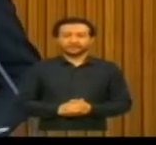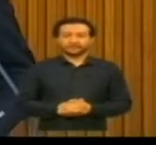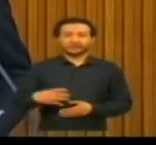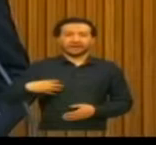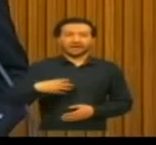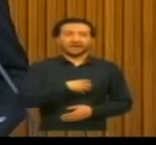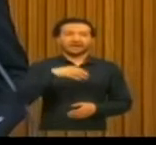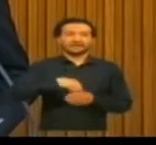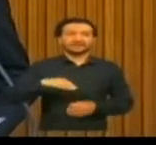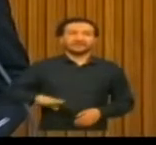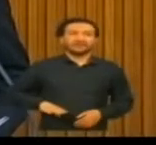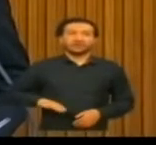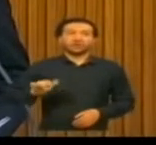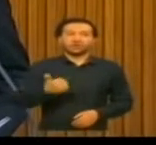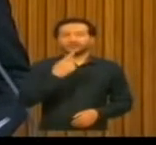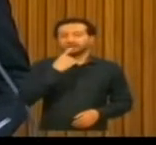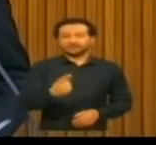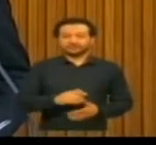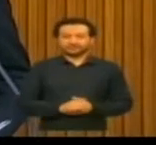Anneler için evlat önemlidir, değerlidir.